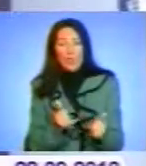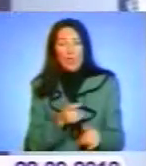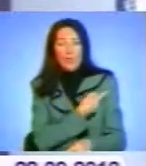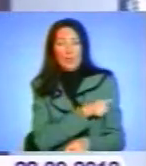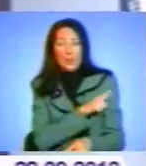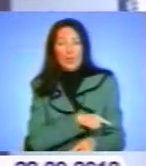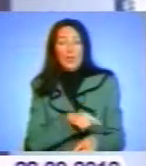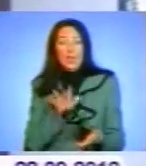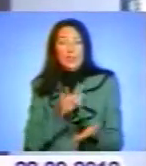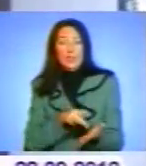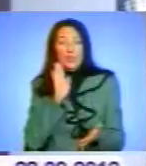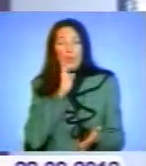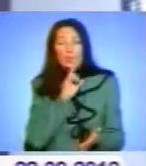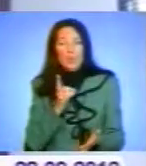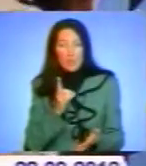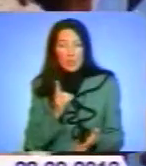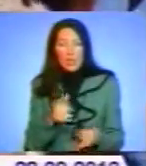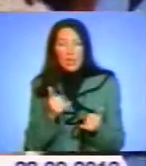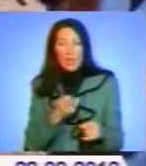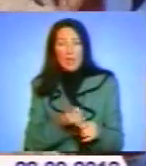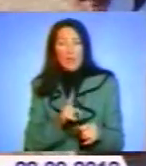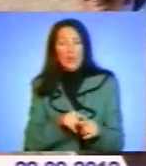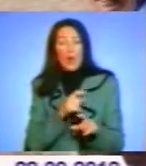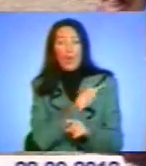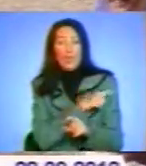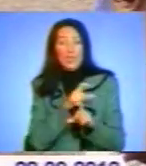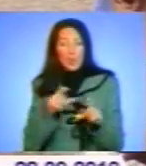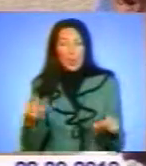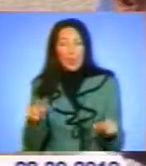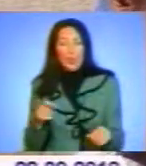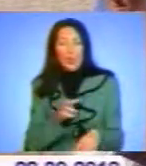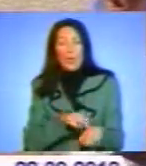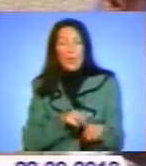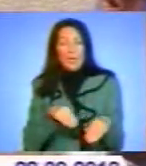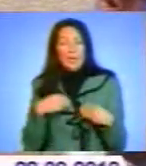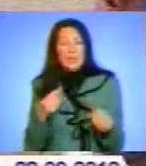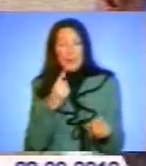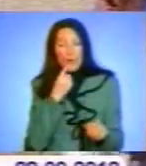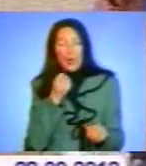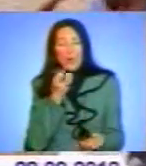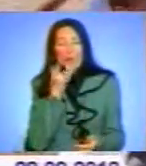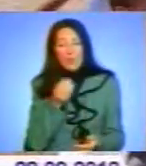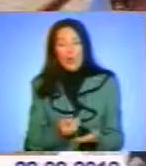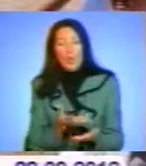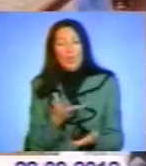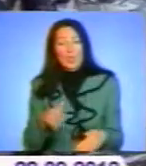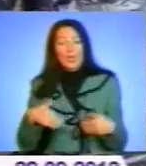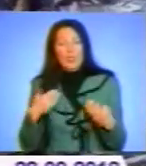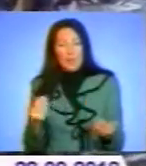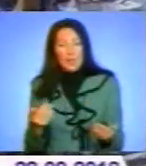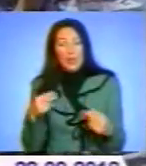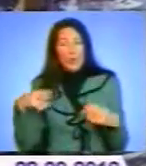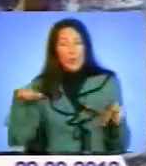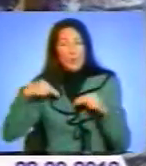«Мати і дитина», а саме для цього медичного закладу правоохоронці цього дня здавали кров, позитивно оцінили ініціативу співробітників обласної міліції.